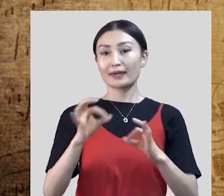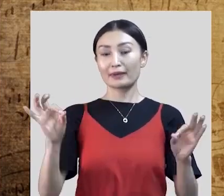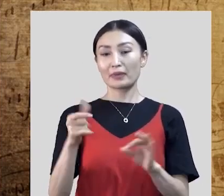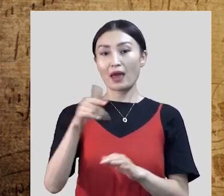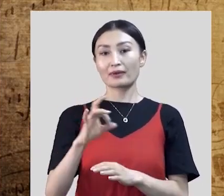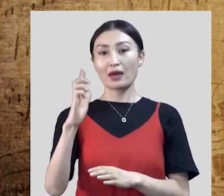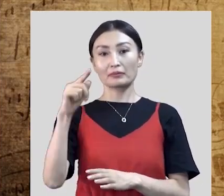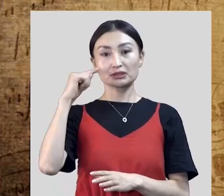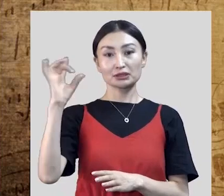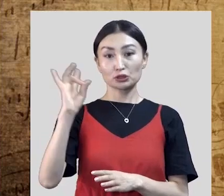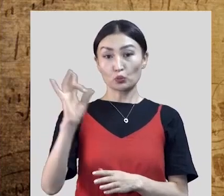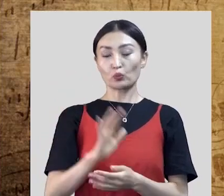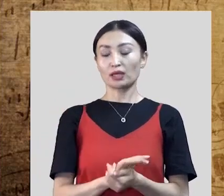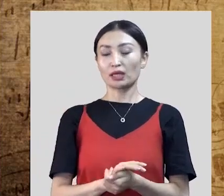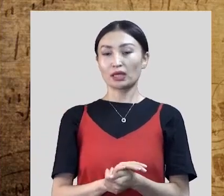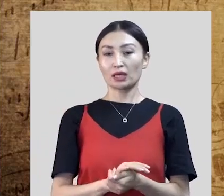Кыргызской республики?